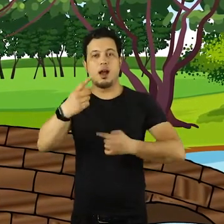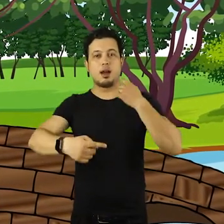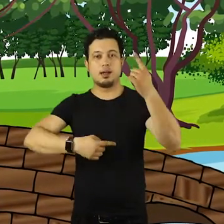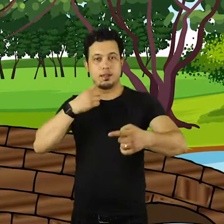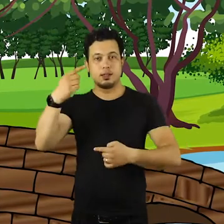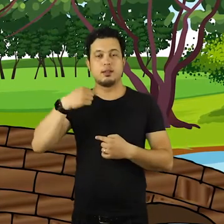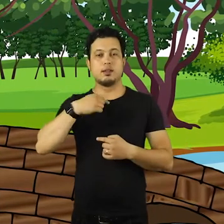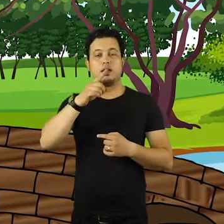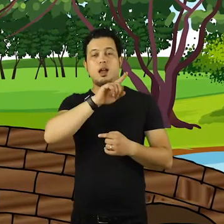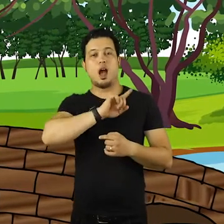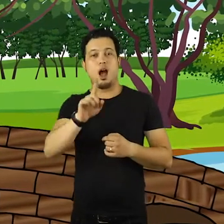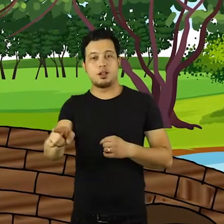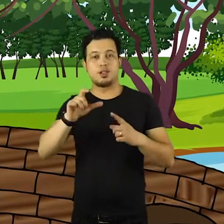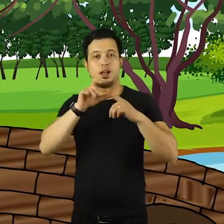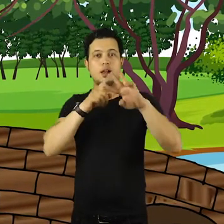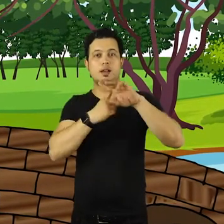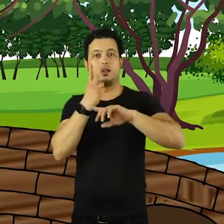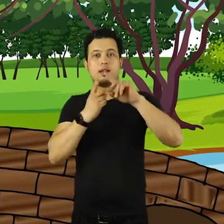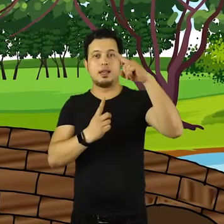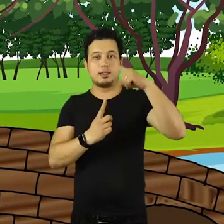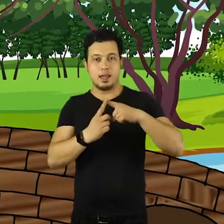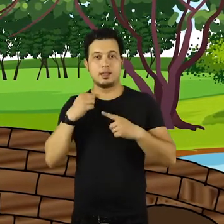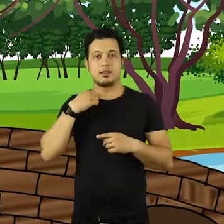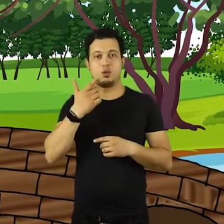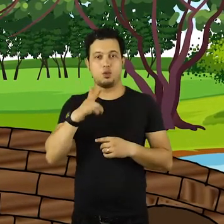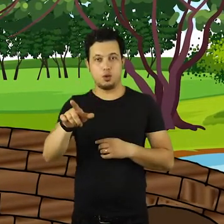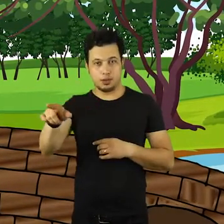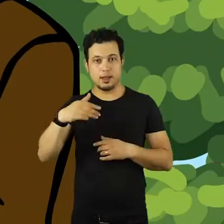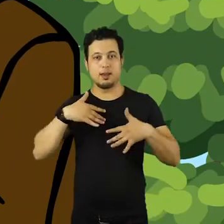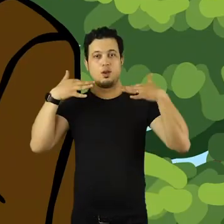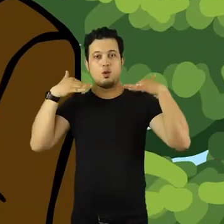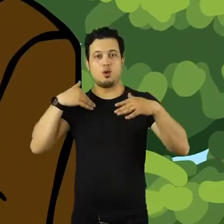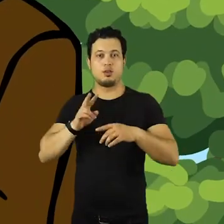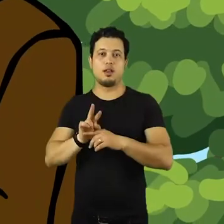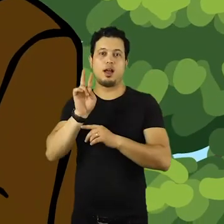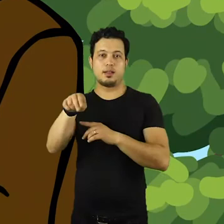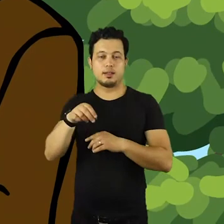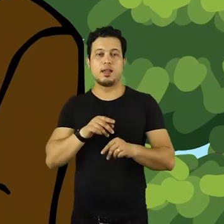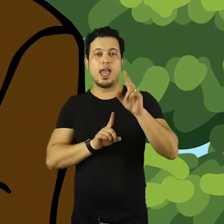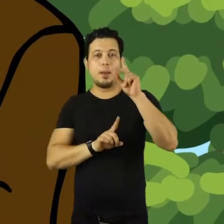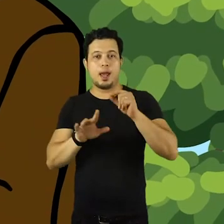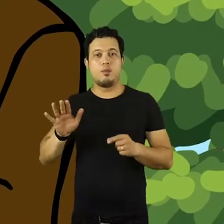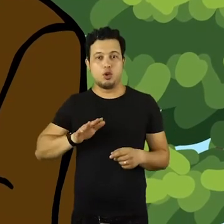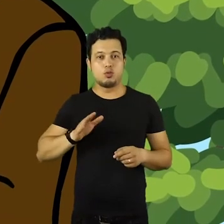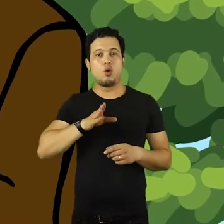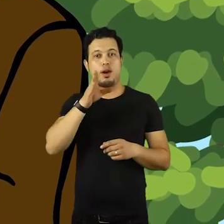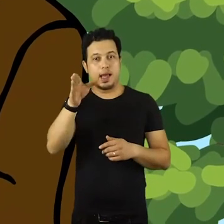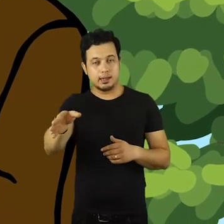her yıl aşağı Seyit Köyü'nde sudan koyun atlatma festivali yaparız. İbrahim oğlumuz da oraya